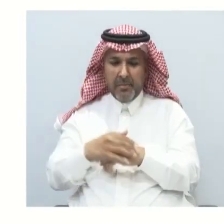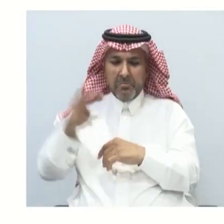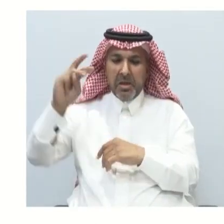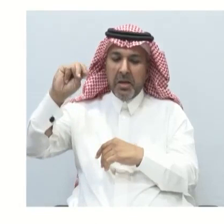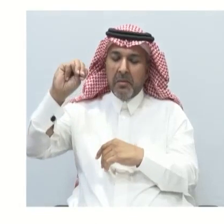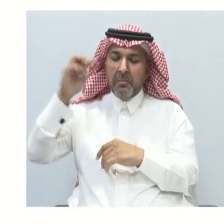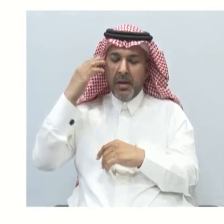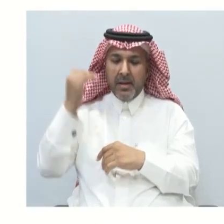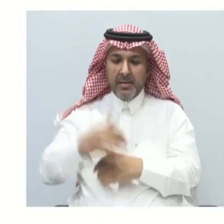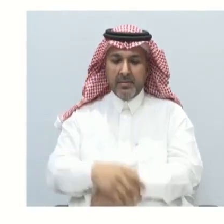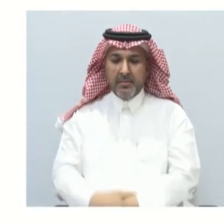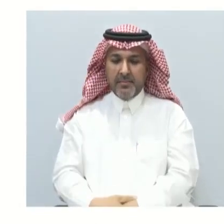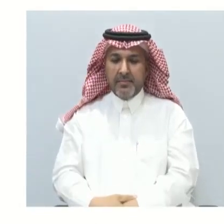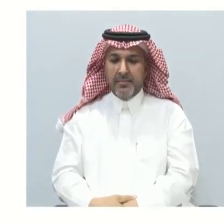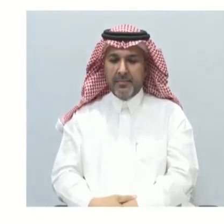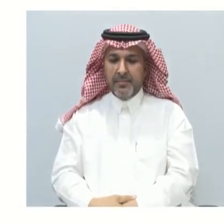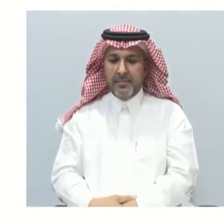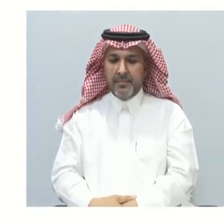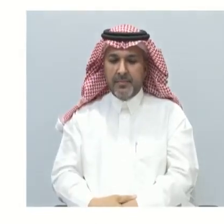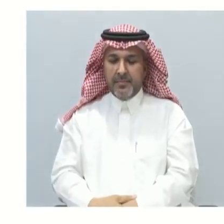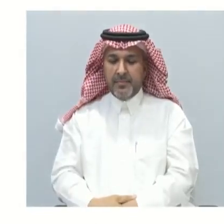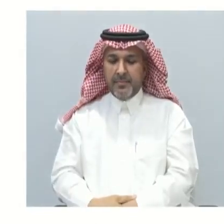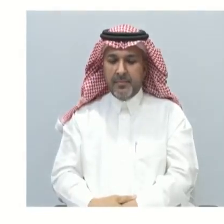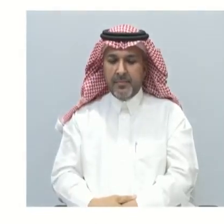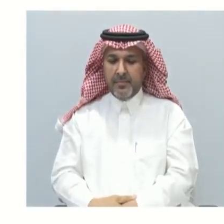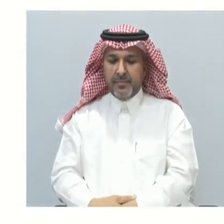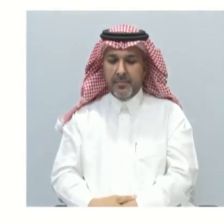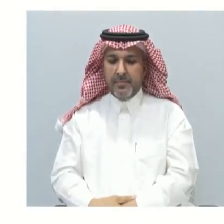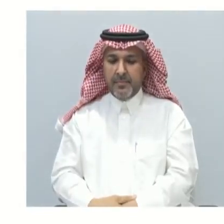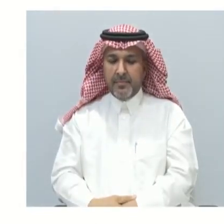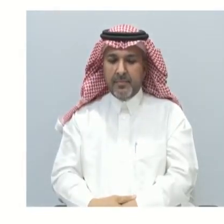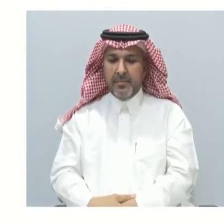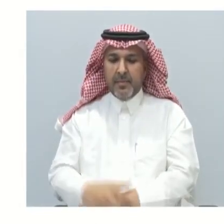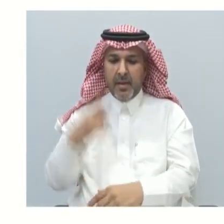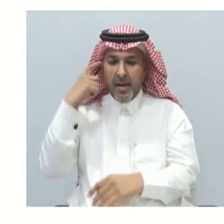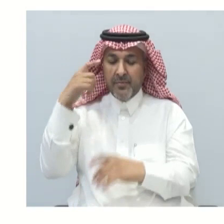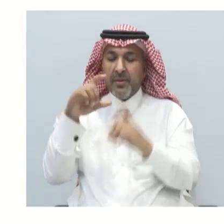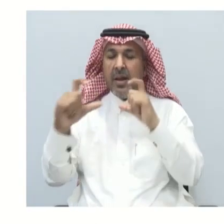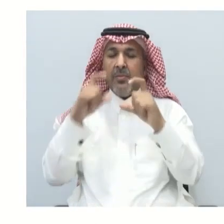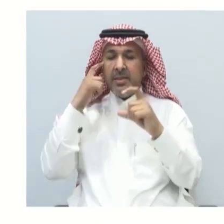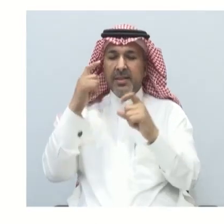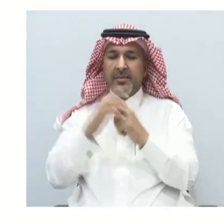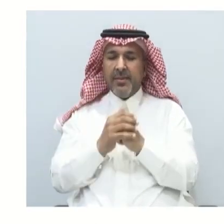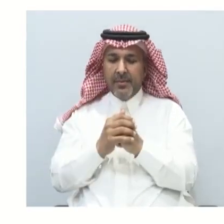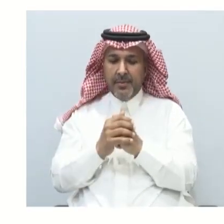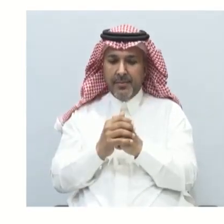ام المقطع واي هو عباره عن ايش عبه مقطع المحور واي هو